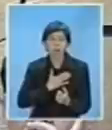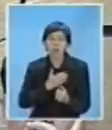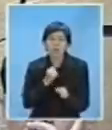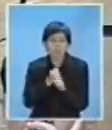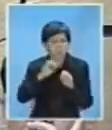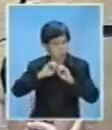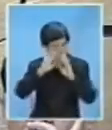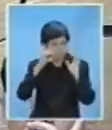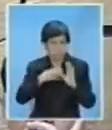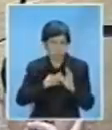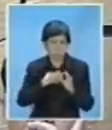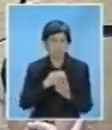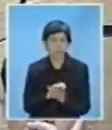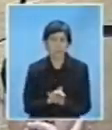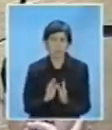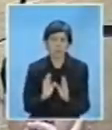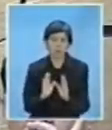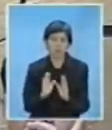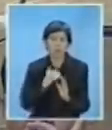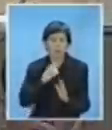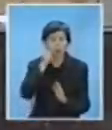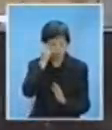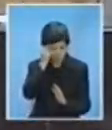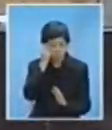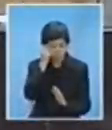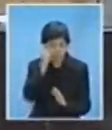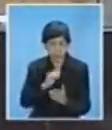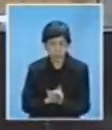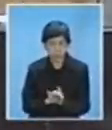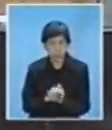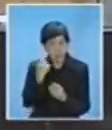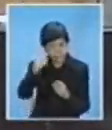างโปร่งใส ผมว่าเข้าใจแล้วนะครับก็คิดตรงกันนะครับ